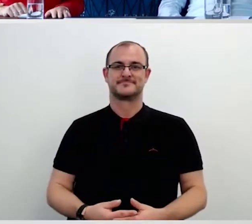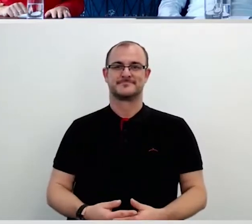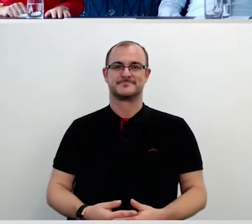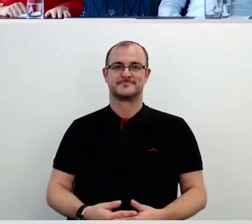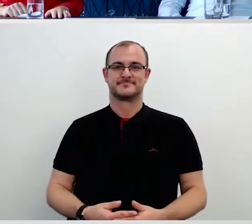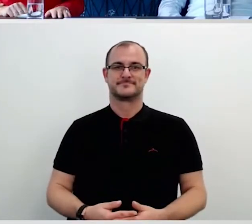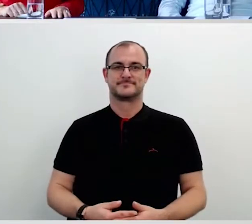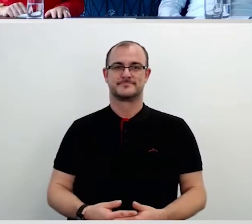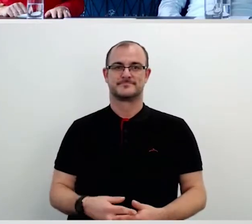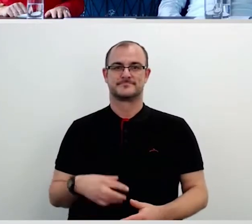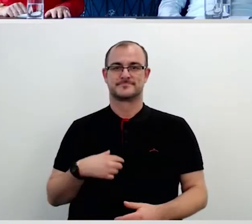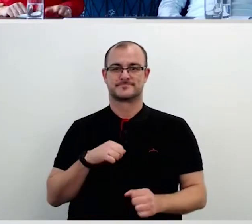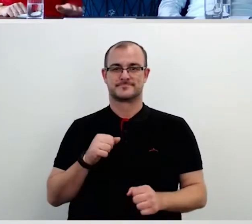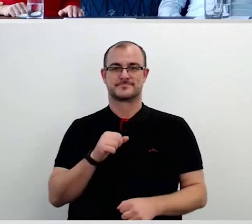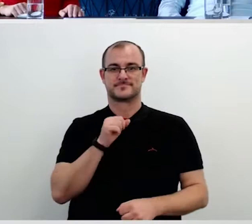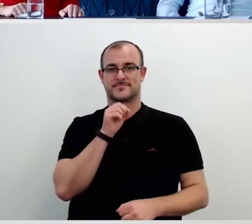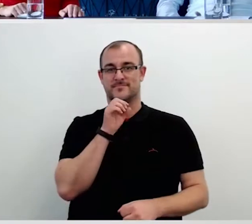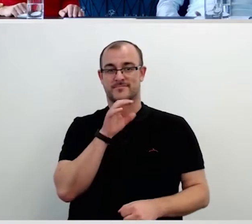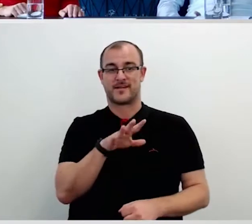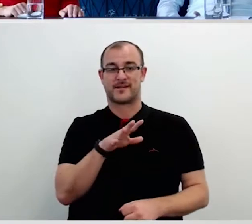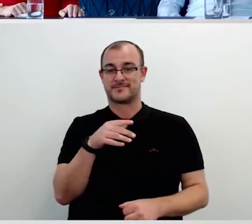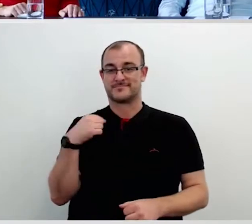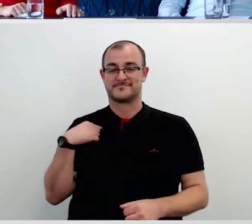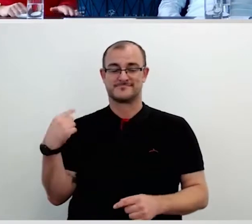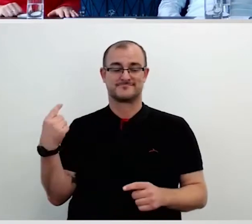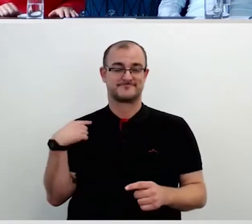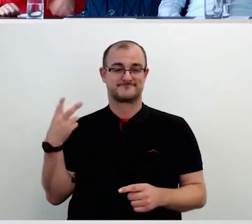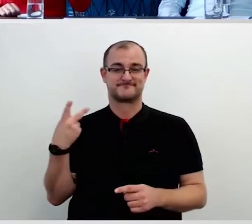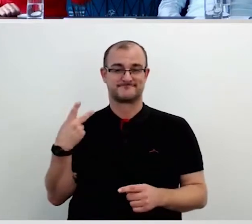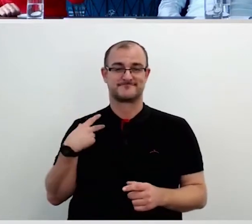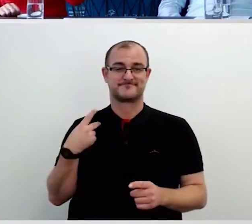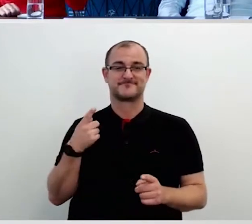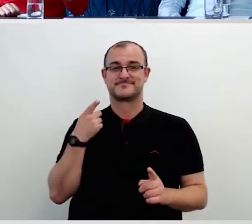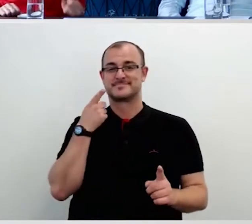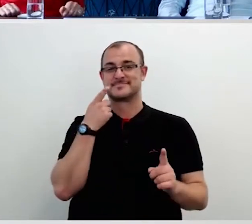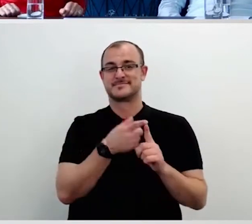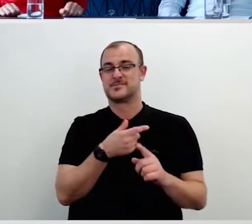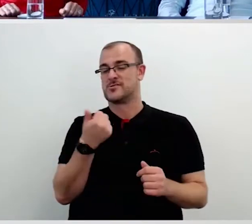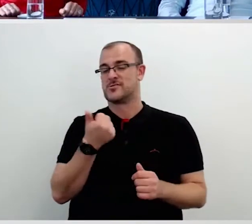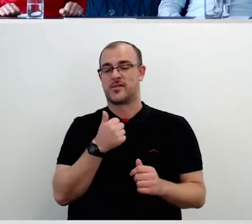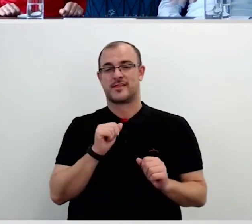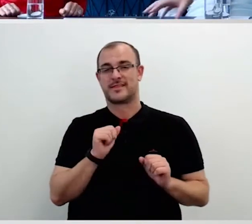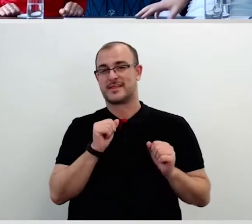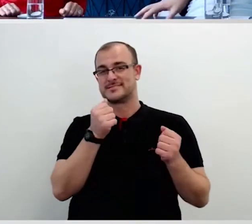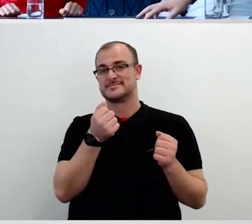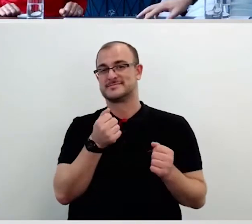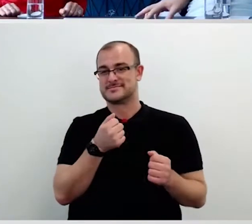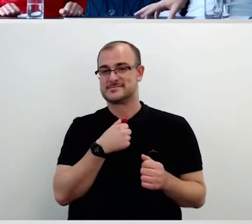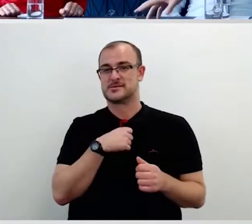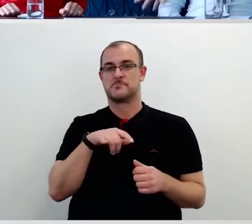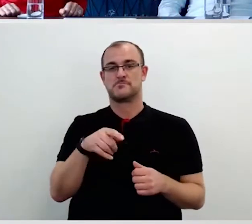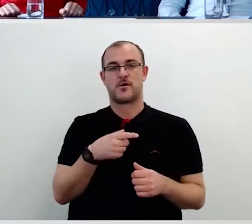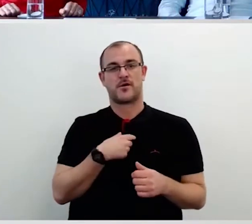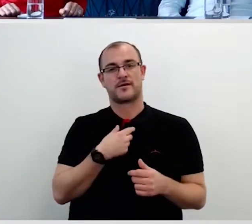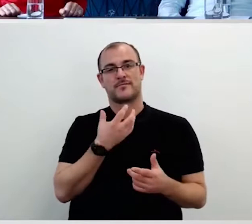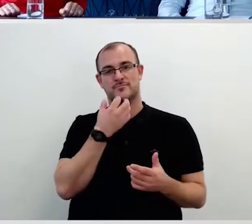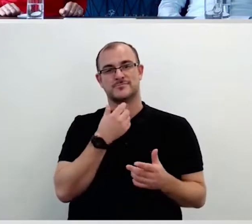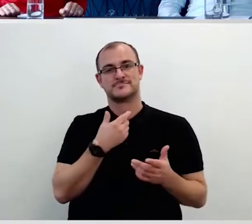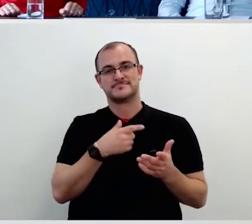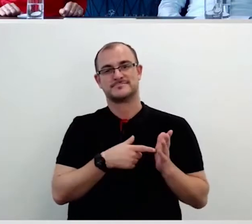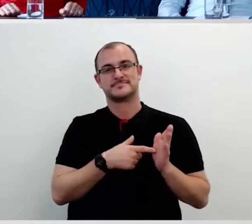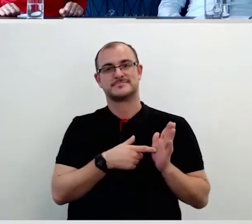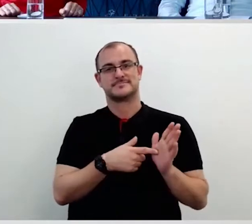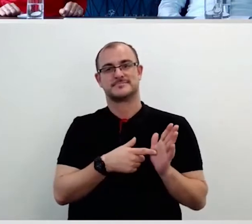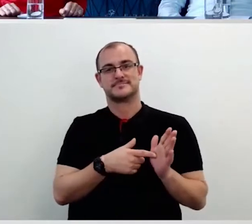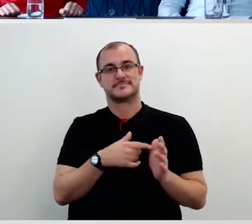Ich kann schon mal verraten, wir haben das gleiche Ziel, nämlich tolle Initiativen und Projekte rund um digitale Teilhabe sichtbar zu machen. Das machen